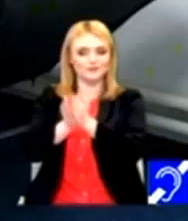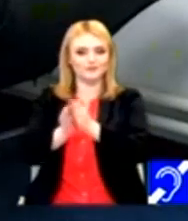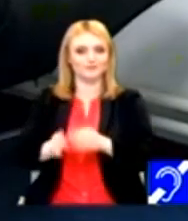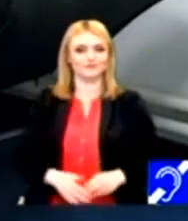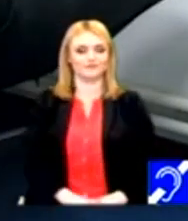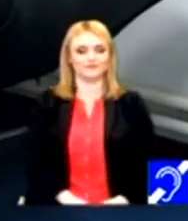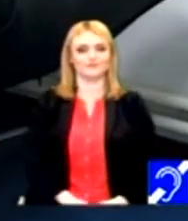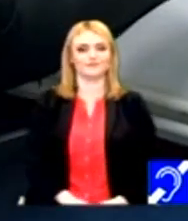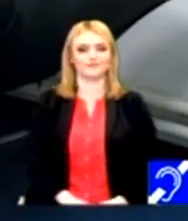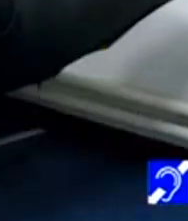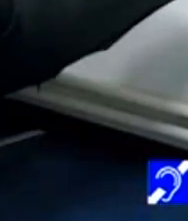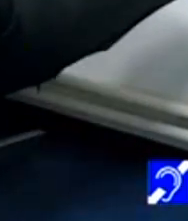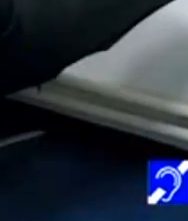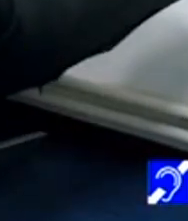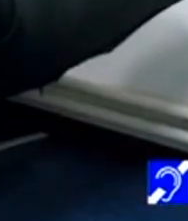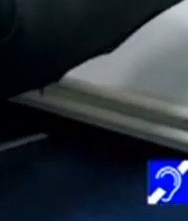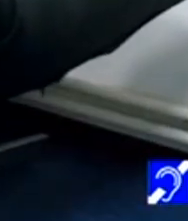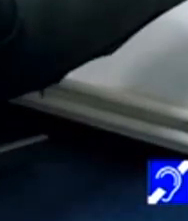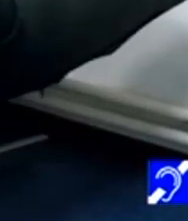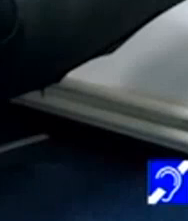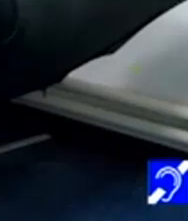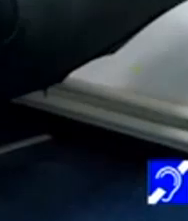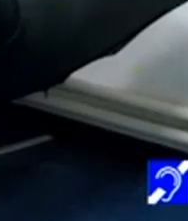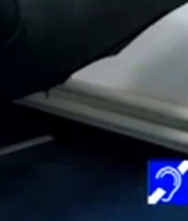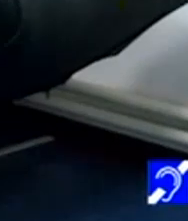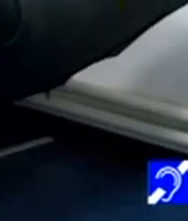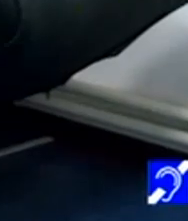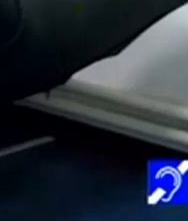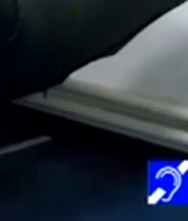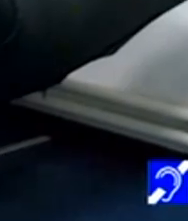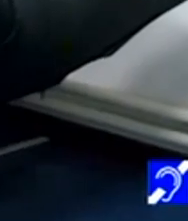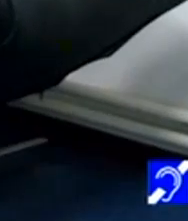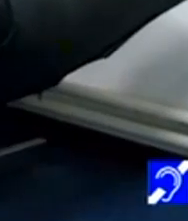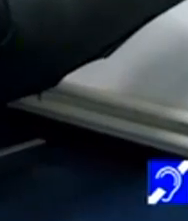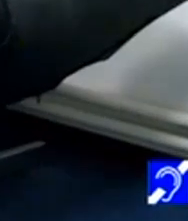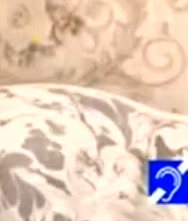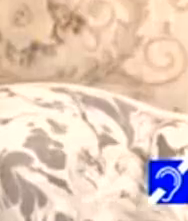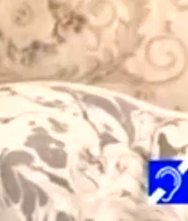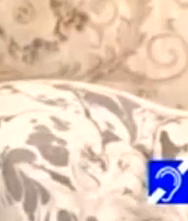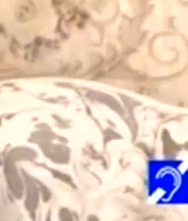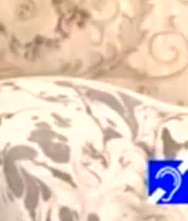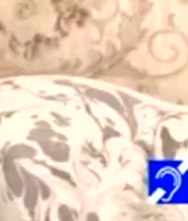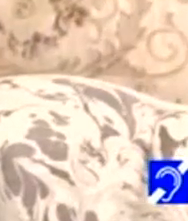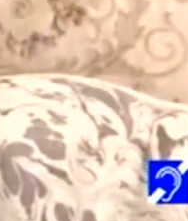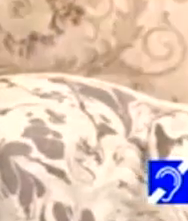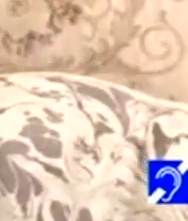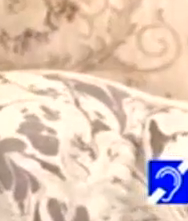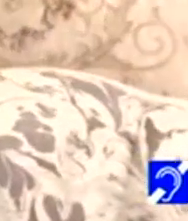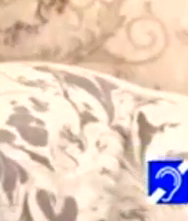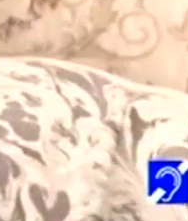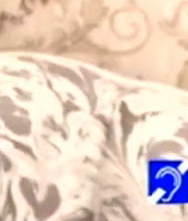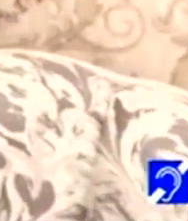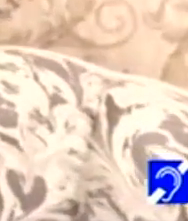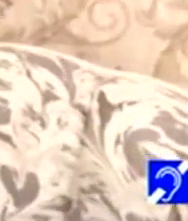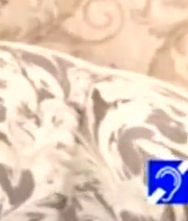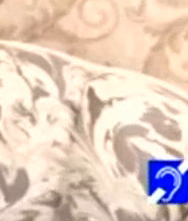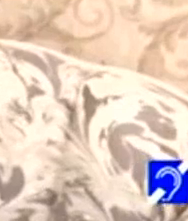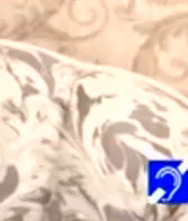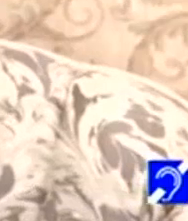medicală primară, prespitalicească și spitalicească și de a descărca sistemul